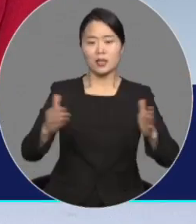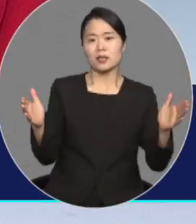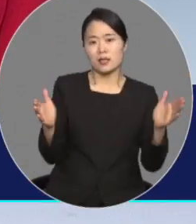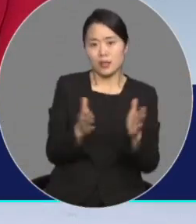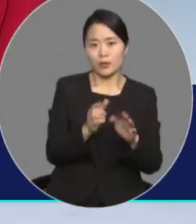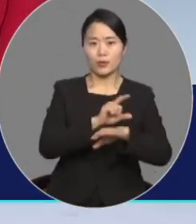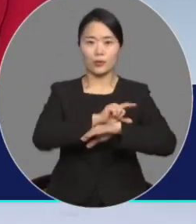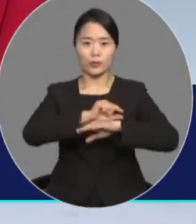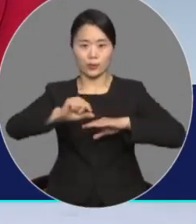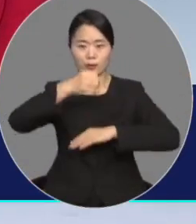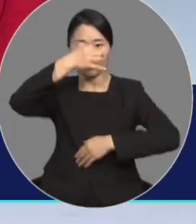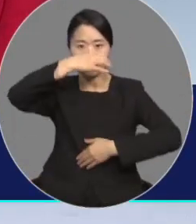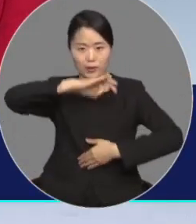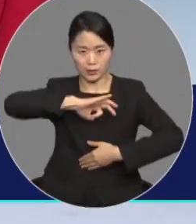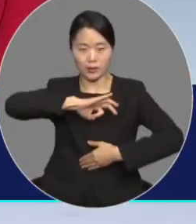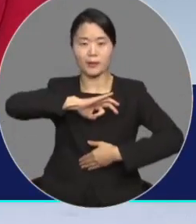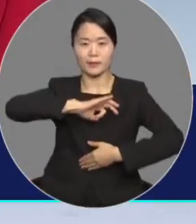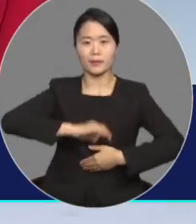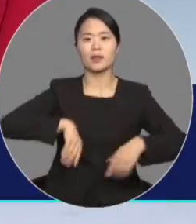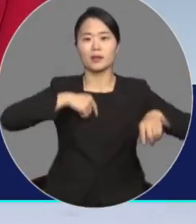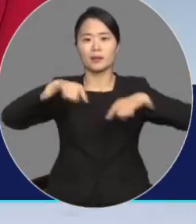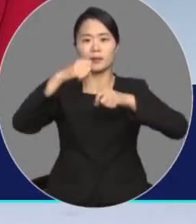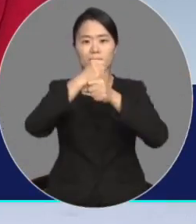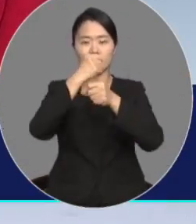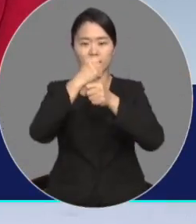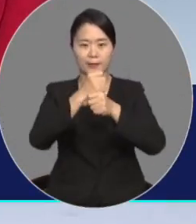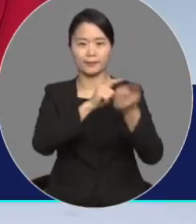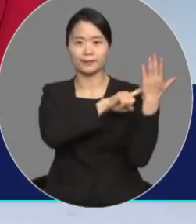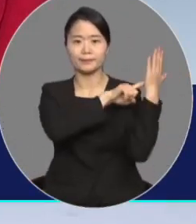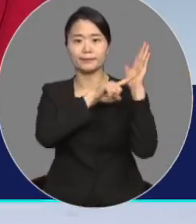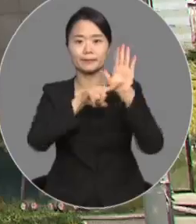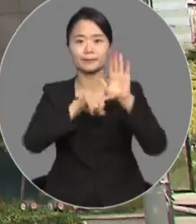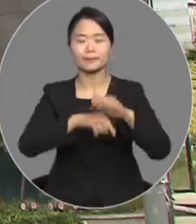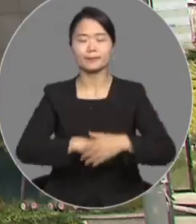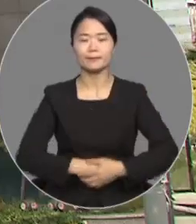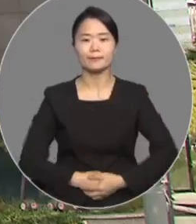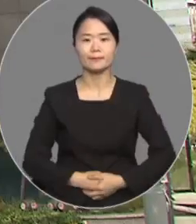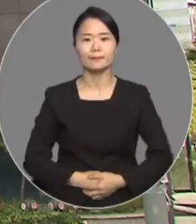기조를 유지하겠다고 밝혔습니다. 배윤주 기자입니다.